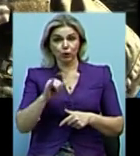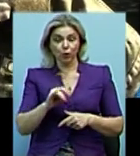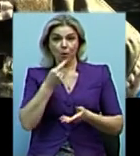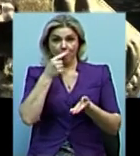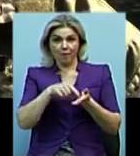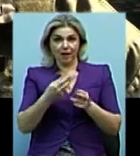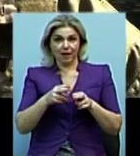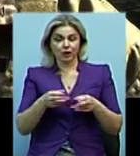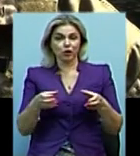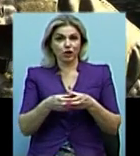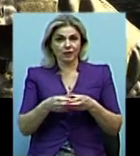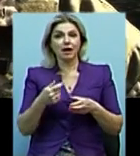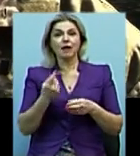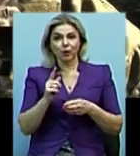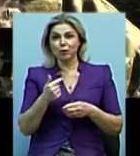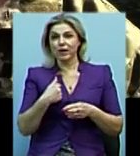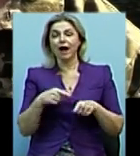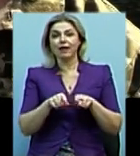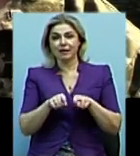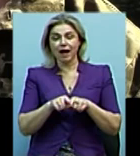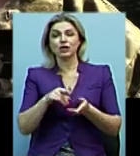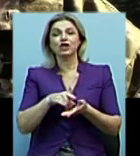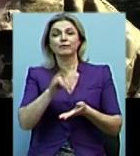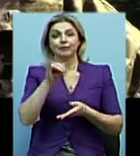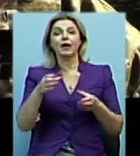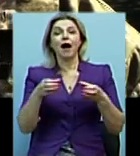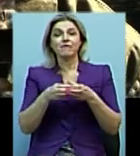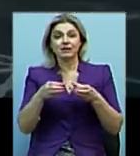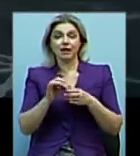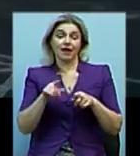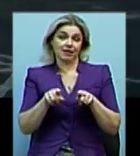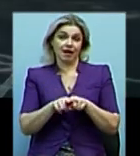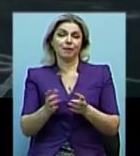частину. Тому що, якби, також частина авіаційна і, відповідно, так і трапилось.